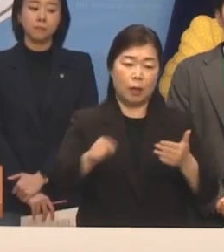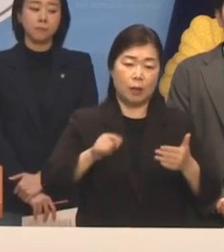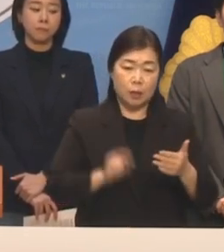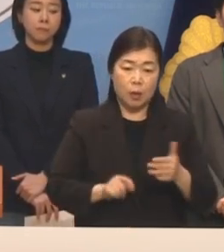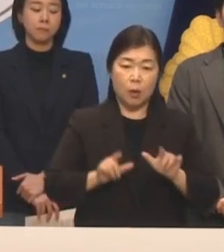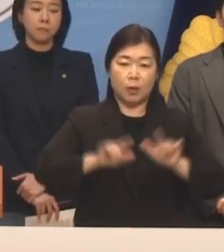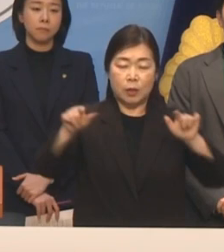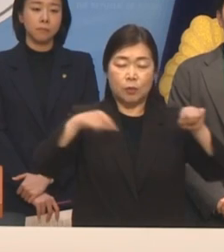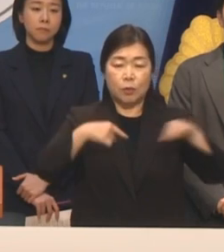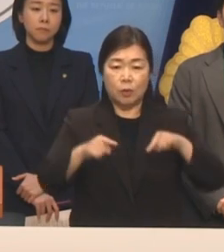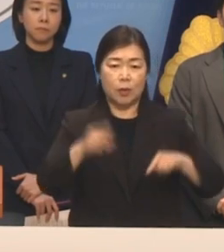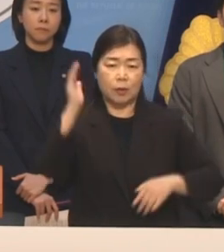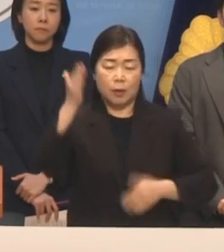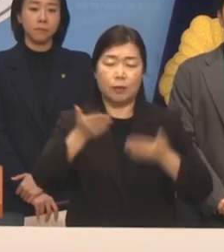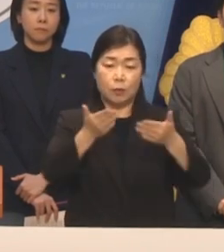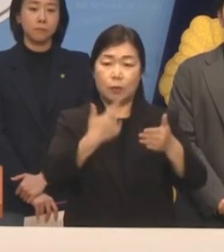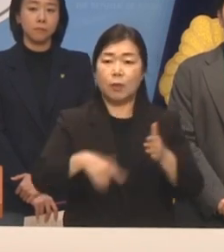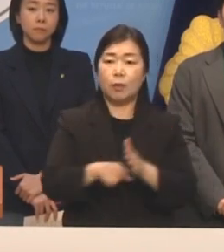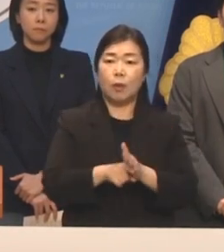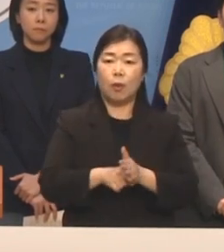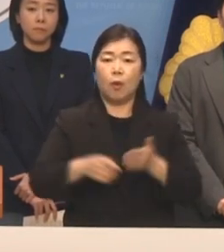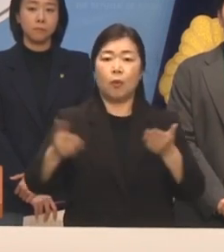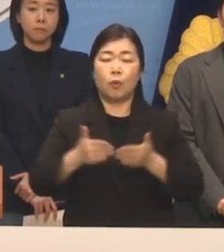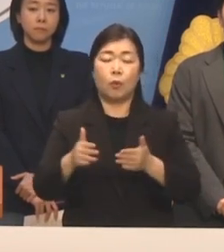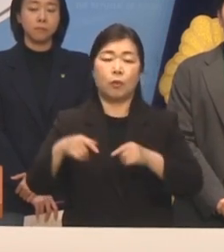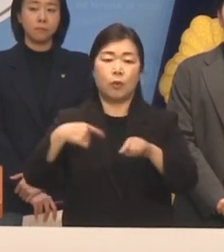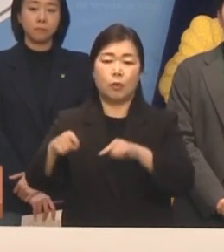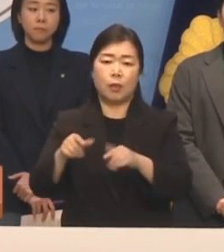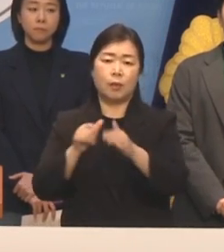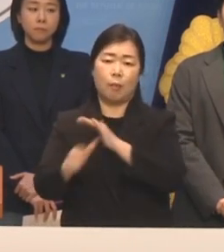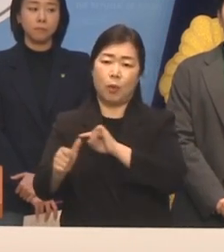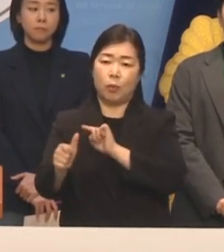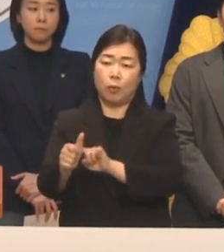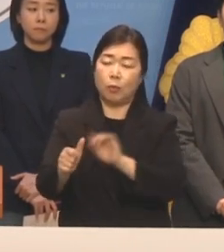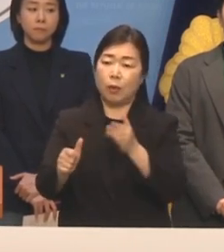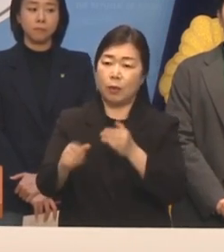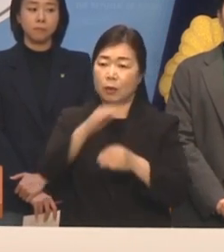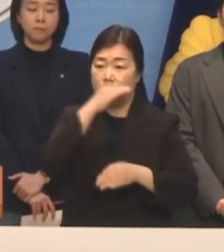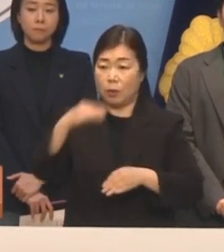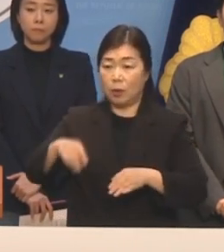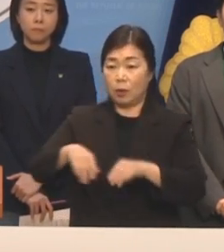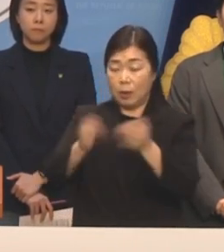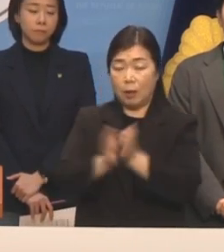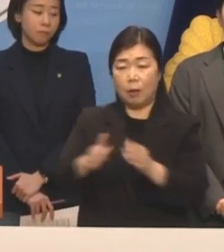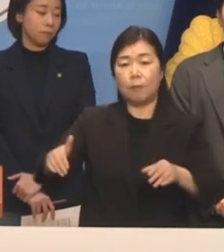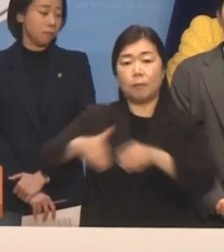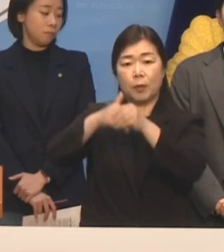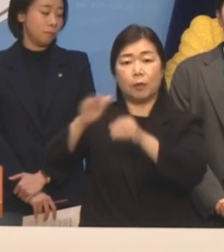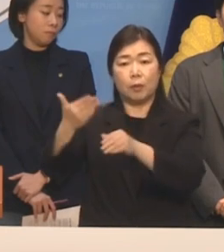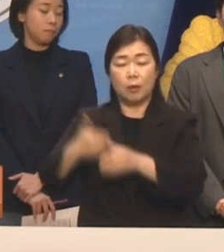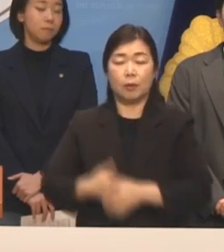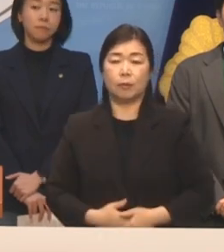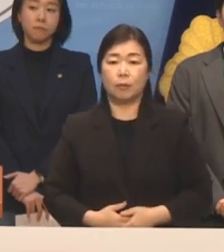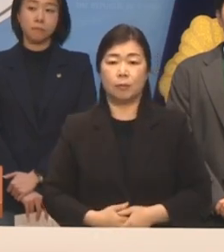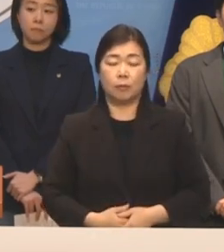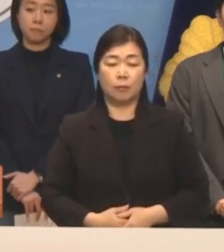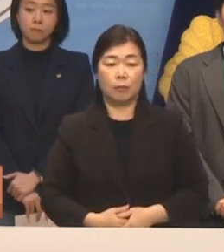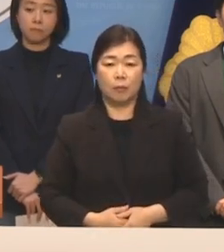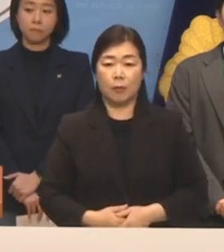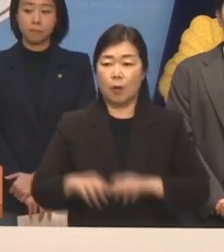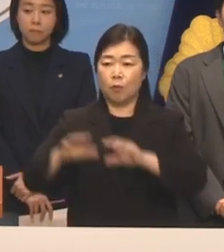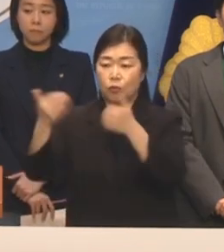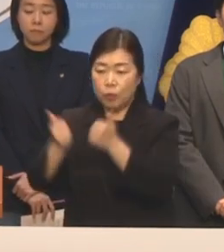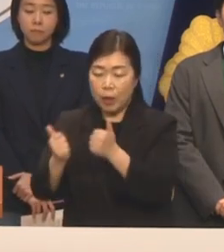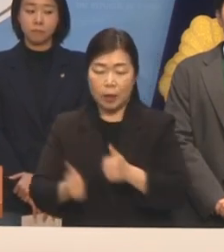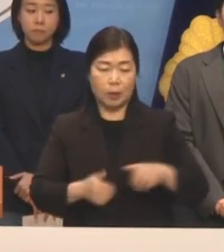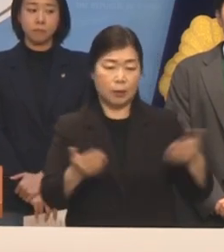말하기 위해 노동정치의 대표 정당 정의당과 손을 맞잡았습니다. 현장과 국회를 연결하고